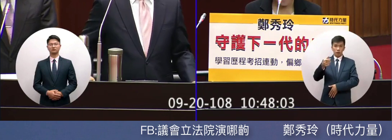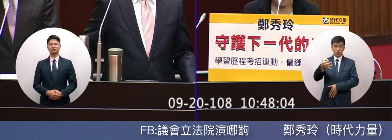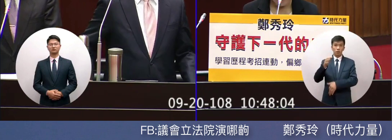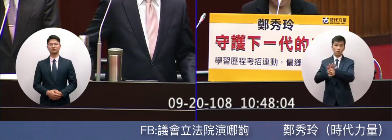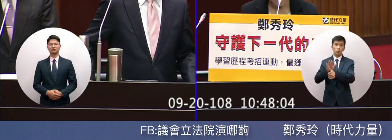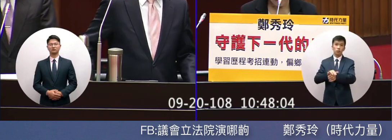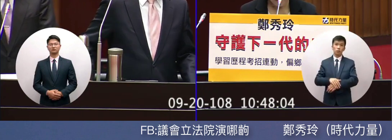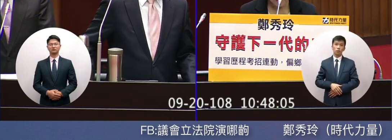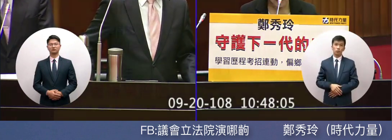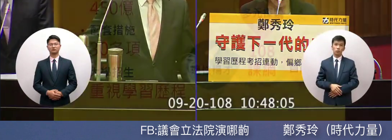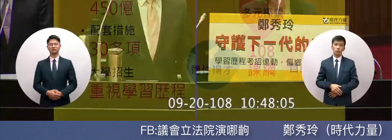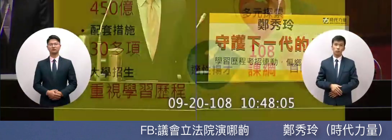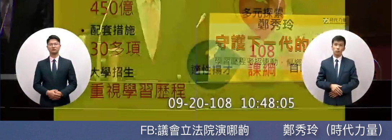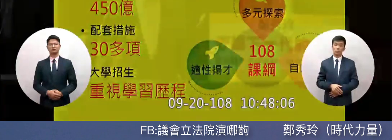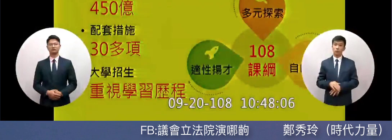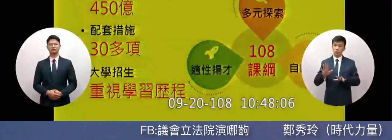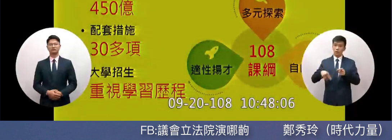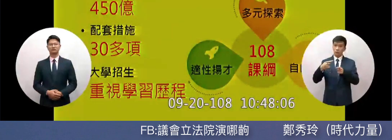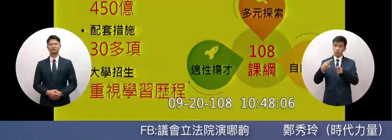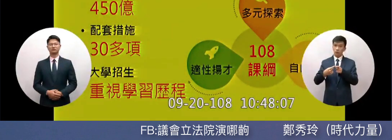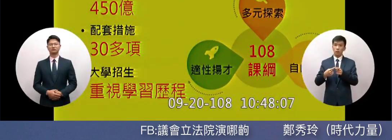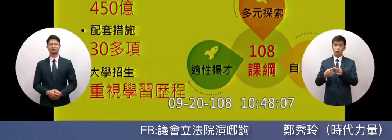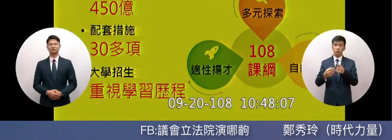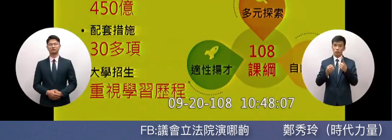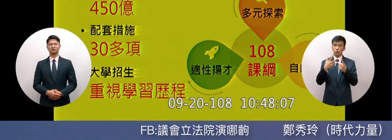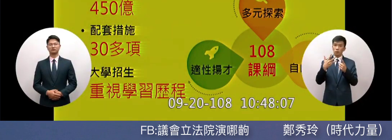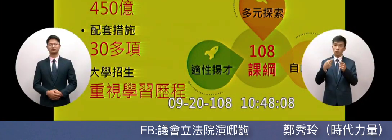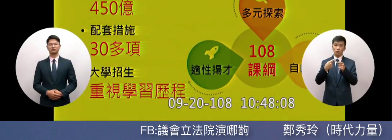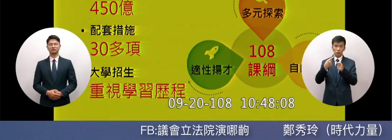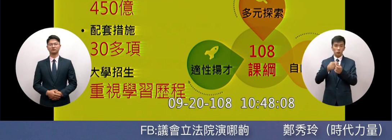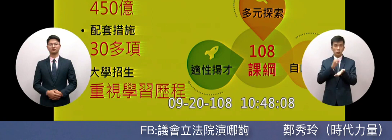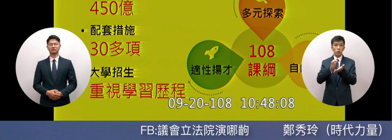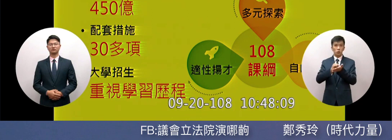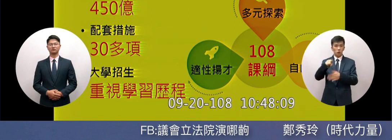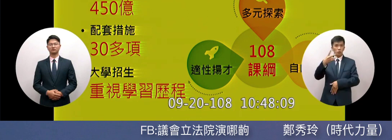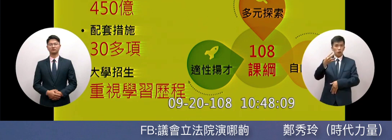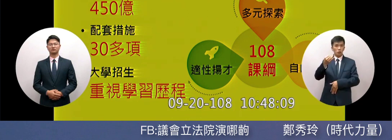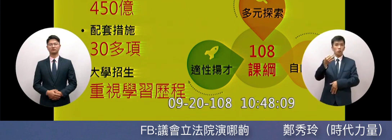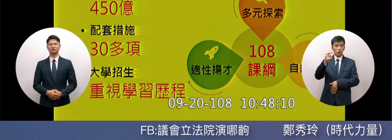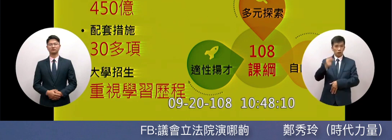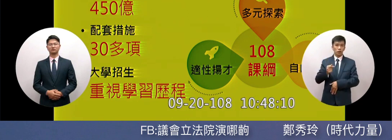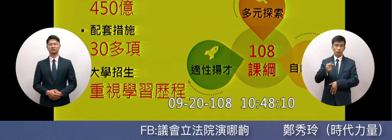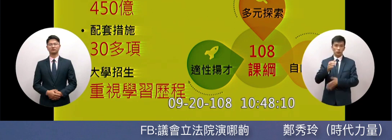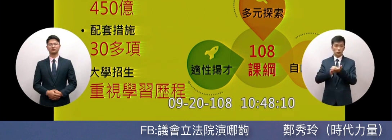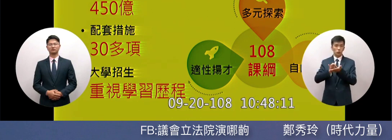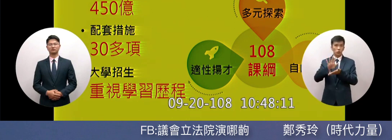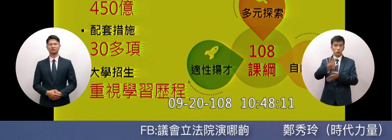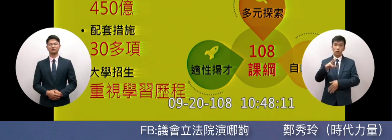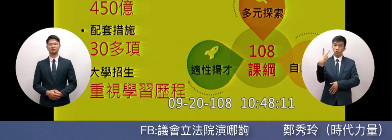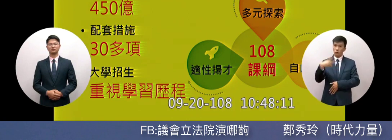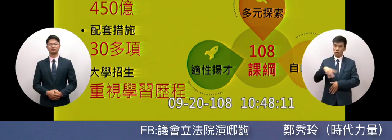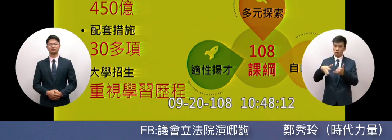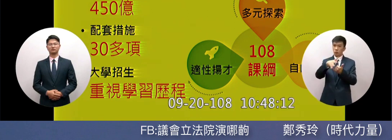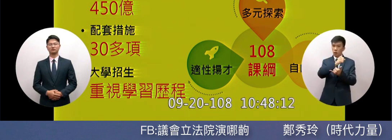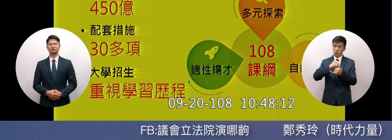啊，那包括这个年度新年度的100多亿的这个经费，还有所有全台湾高中